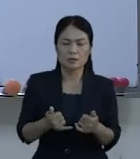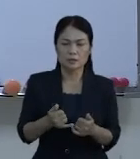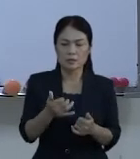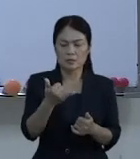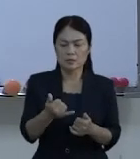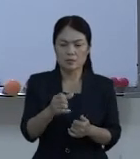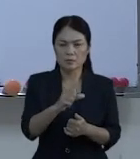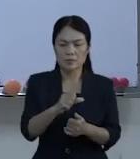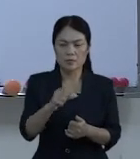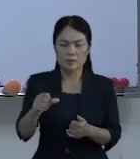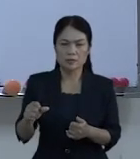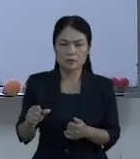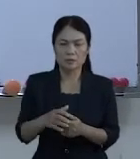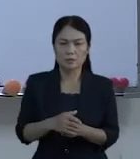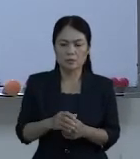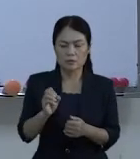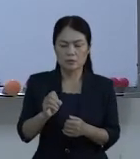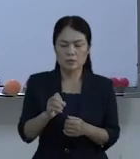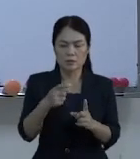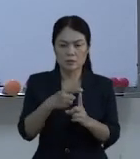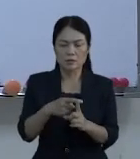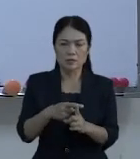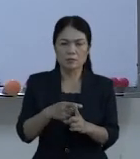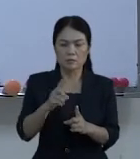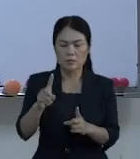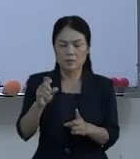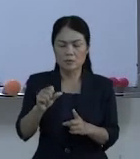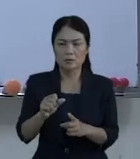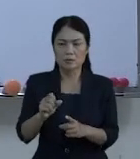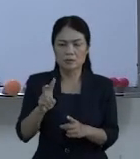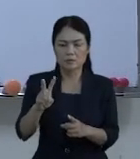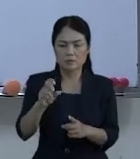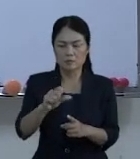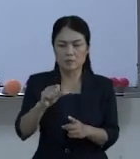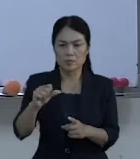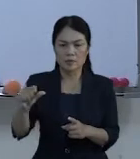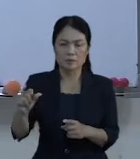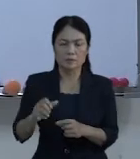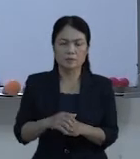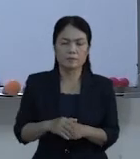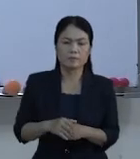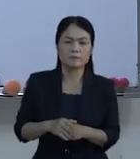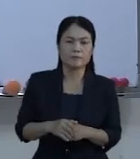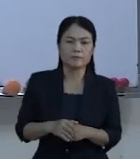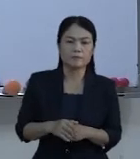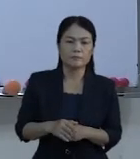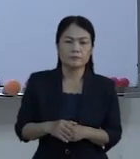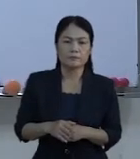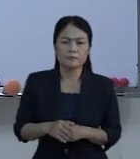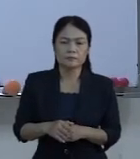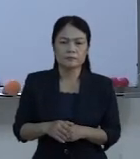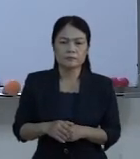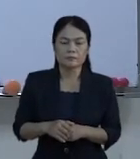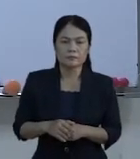mùi sáng này mùi sáng bộ mơn mùi sáng mà mơn phí mơn nữa cái này nè con nè bà phí